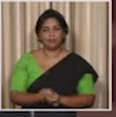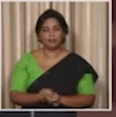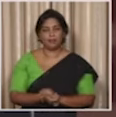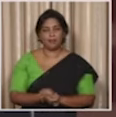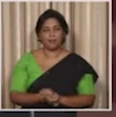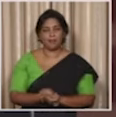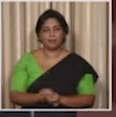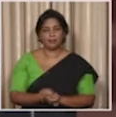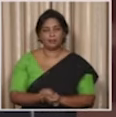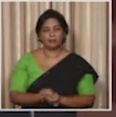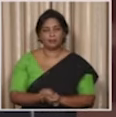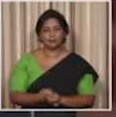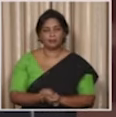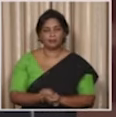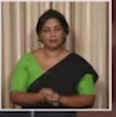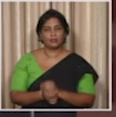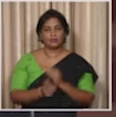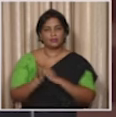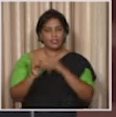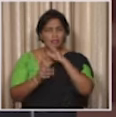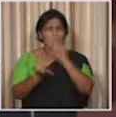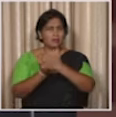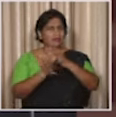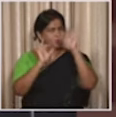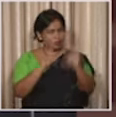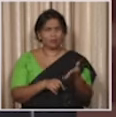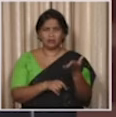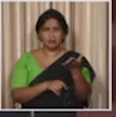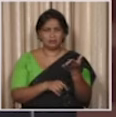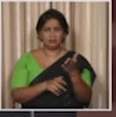I am speaking to you, the minister. Please don't disturb me.